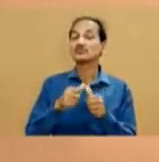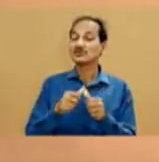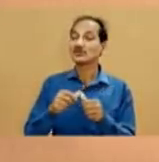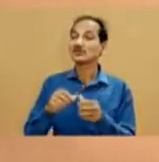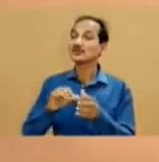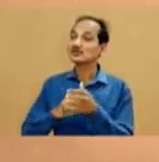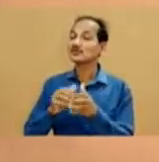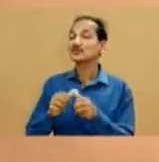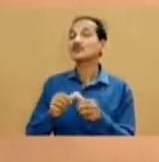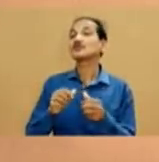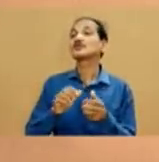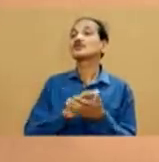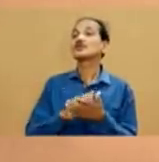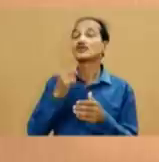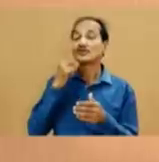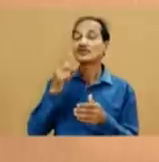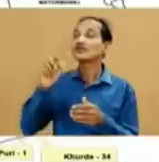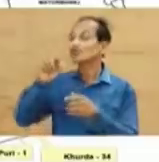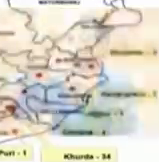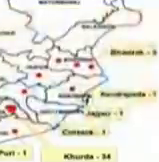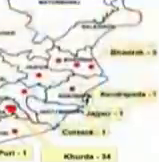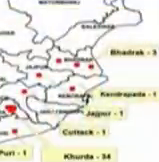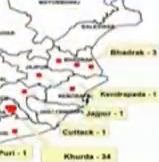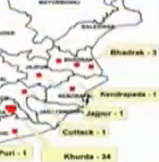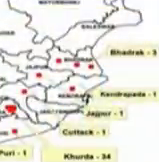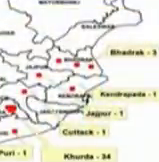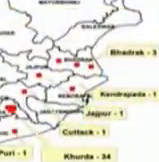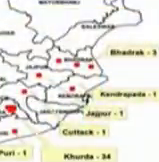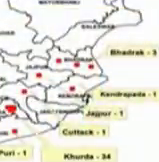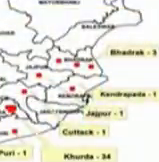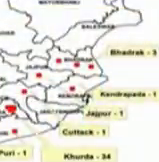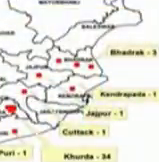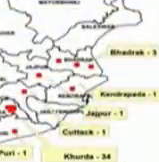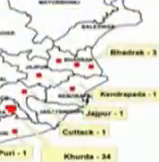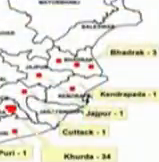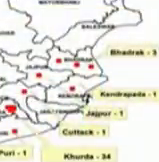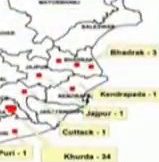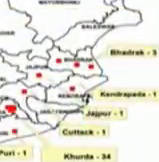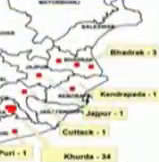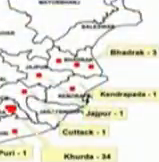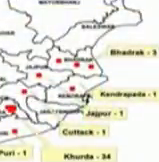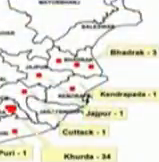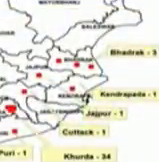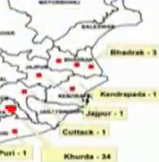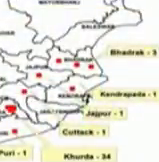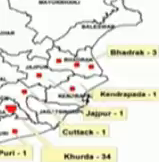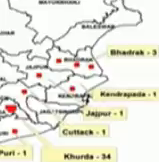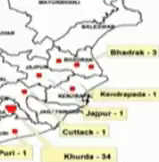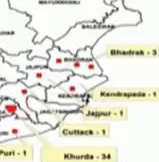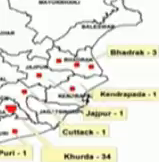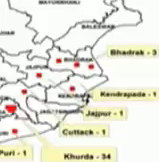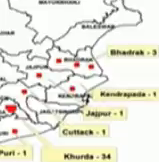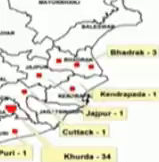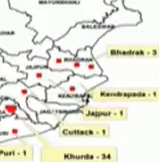ନିଆଯାଇଛି। ଏଇ ଆପଣ ଦେଖୁଛନ୍ତି ଓଡ଼ିଶାର ମ୍ୟାପ୍, ଓଡ଼ିଶା ମ୍ୟାପ୍ରୁ ଆପଣ ଦେଖିପାରୁଥିବେ ଯେଉଁ ଯେଉଁ ଜାଗାରେ ବର୍ତ୍ତମାନ ଚିହ୍ନଟ